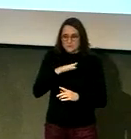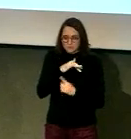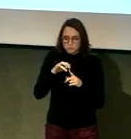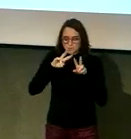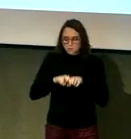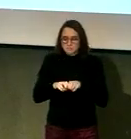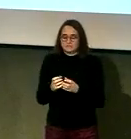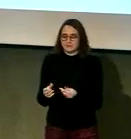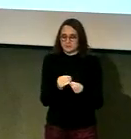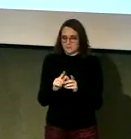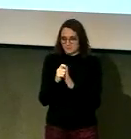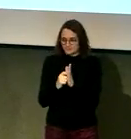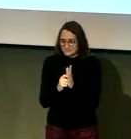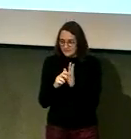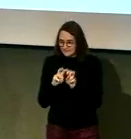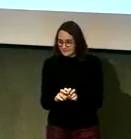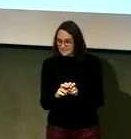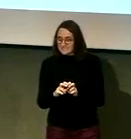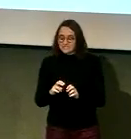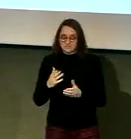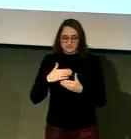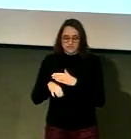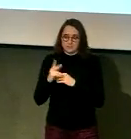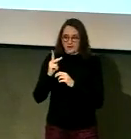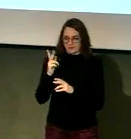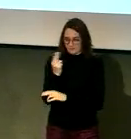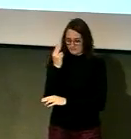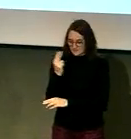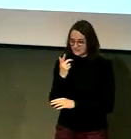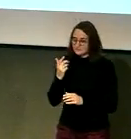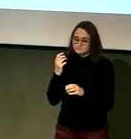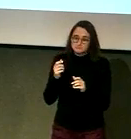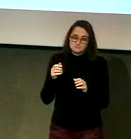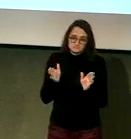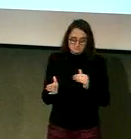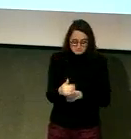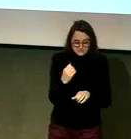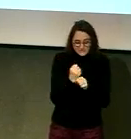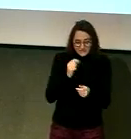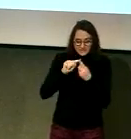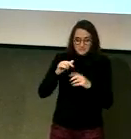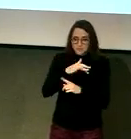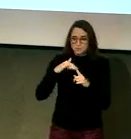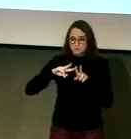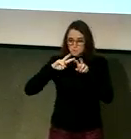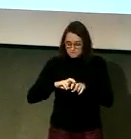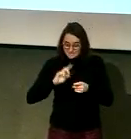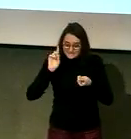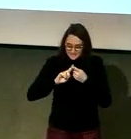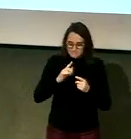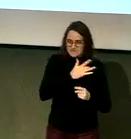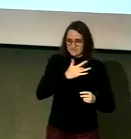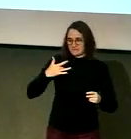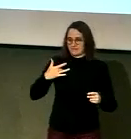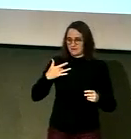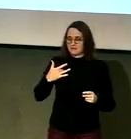chercheur au CERMES 3, qui est un laboratoire qui travaille sur la sociologie de la santé. Je travaille moi-même,